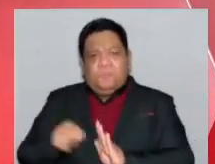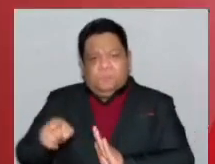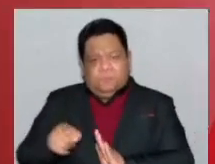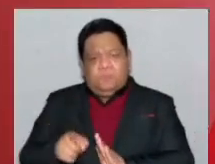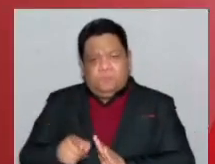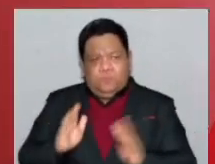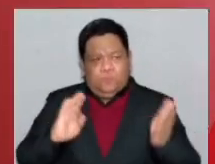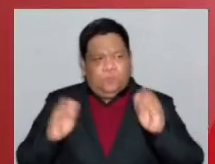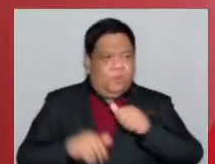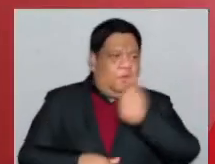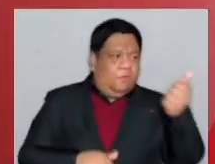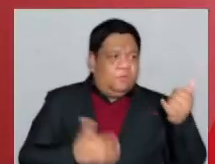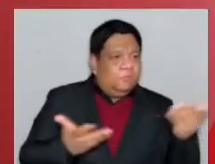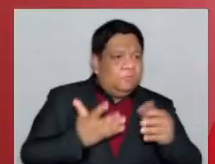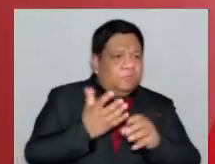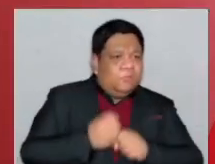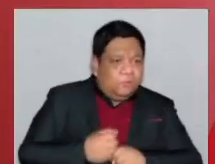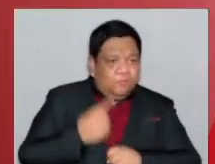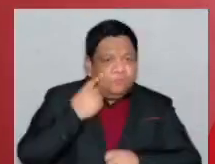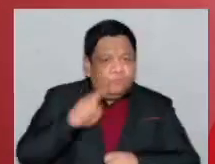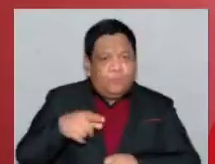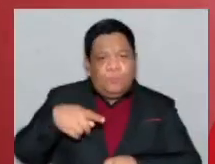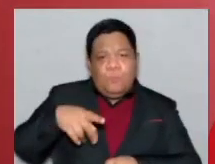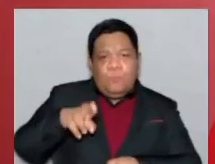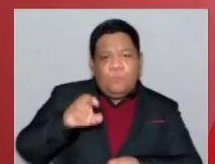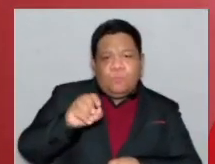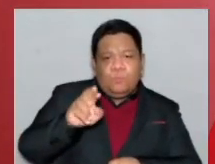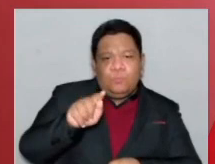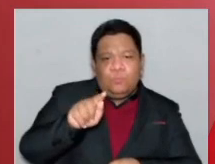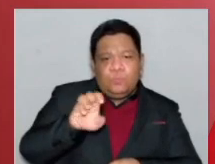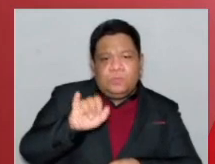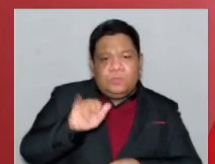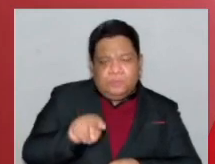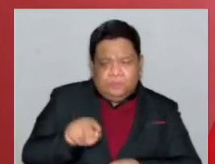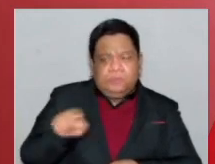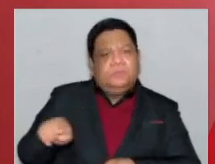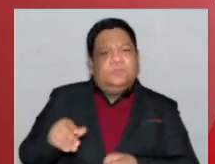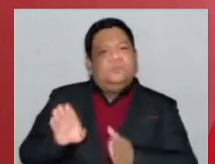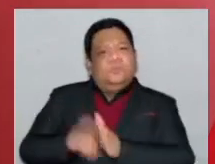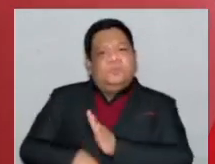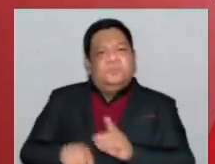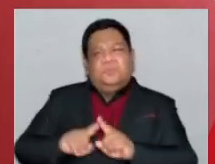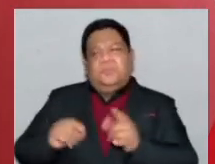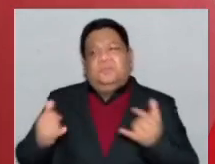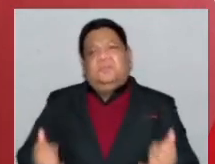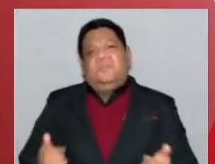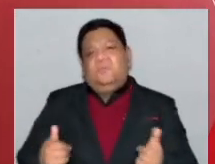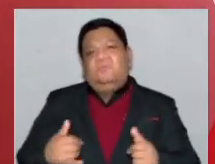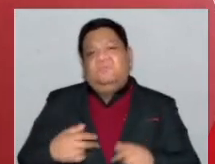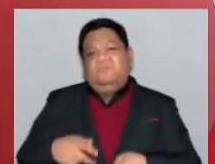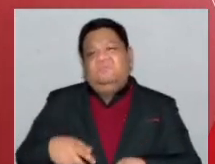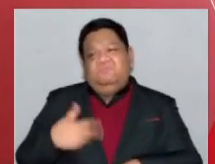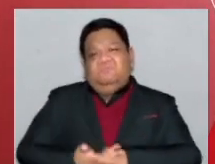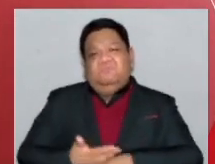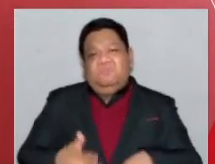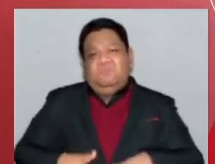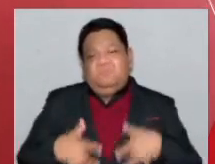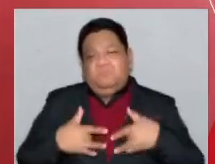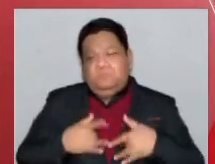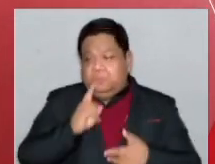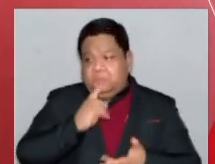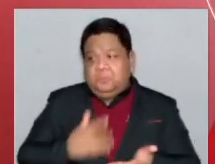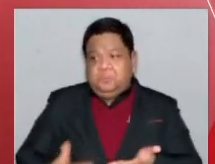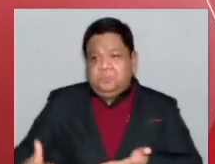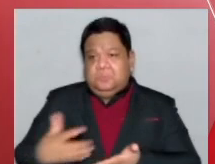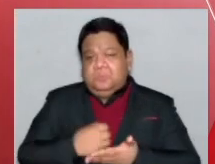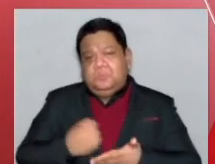itong pinakamura pa rin hanggang sa ngayon eh. Kaya lang, sa hirap na rin ng buhay, naapektuhan din yung sales volume namin. Medyo may tumal din. Pero doon